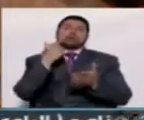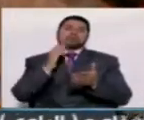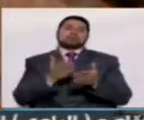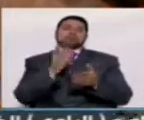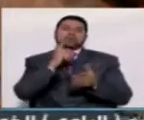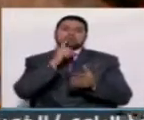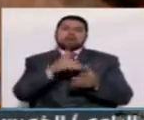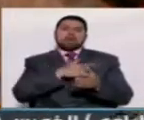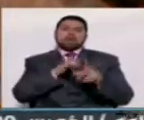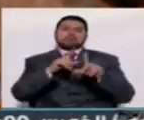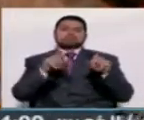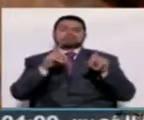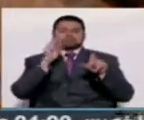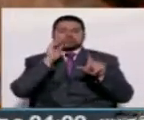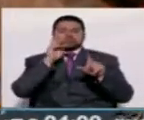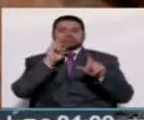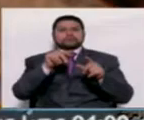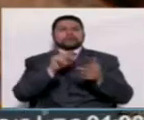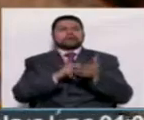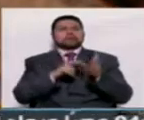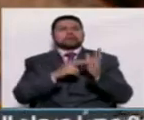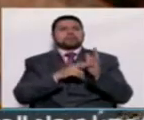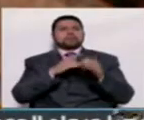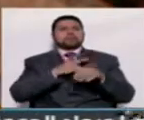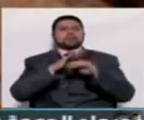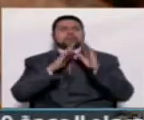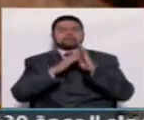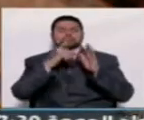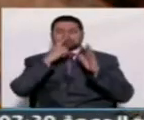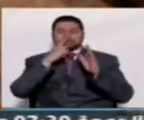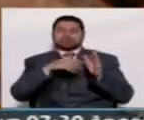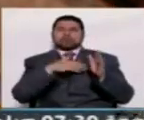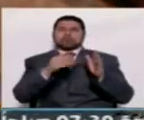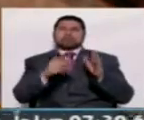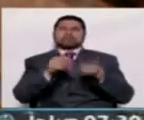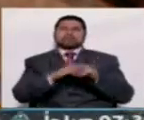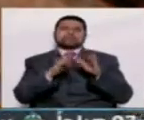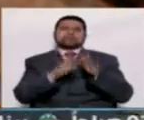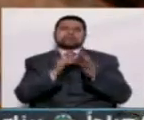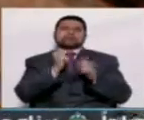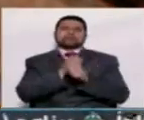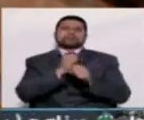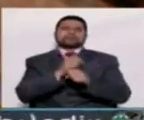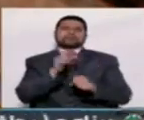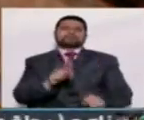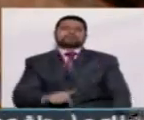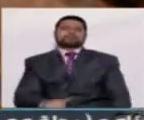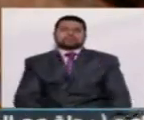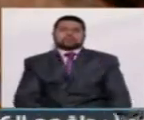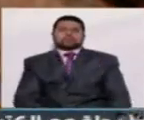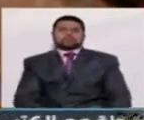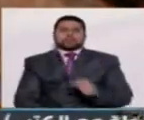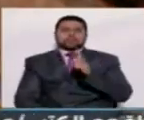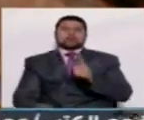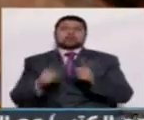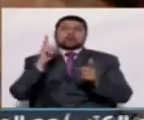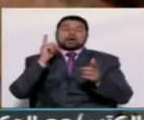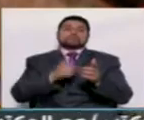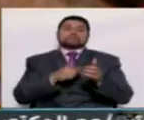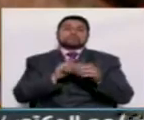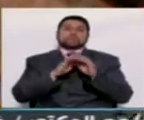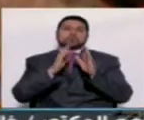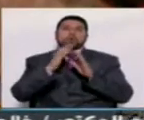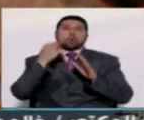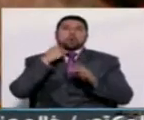أن يطلع على قلبي فيجد أني راض كل الرضا ومحب لهذا الفعل. إذن فإن الأمر عند